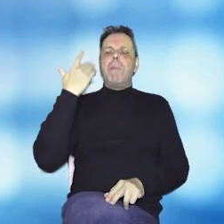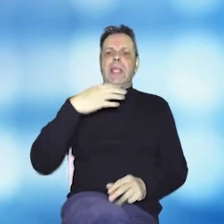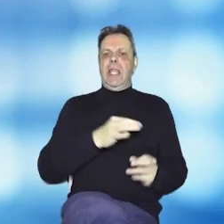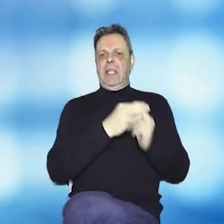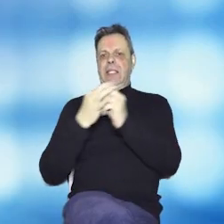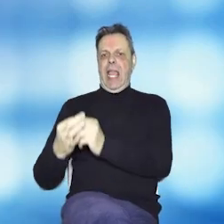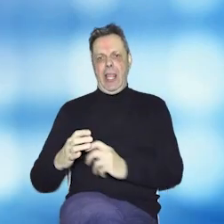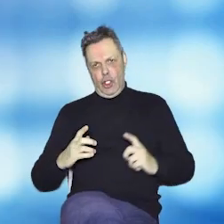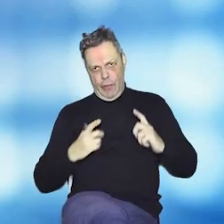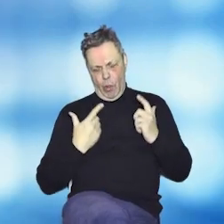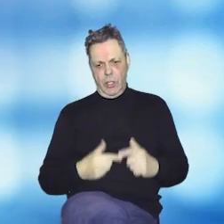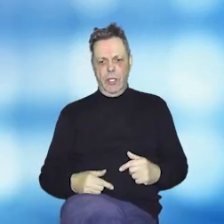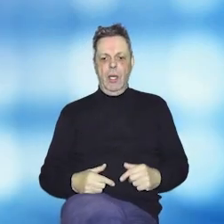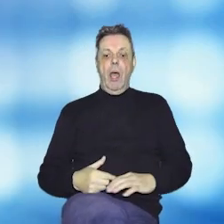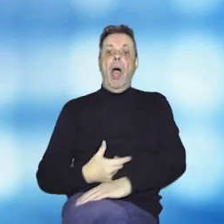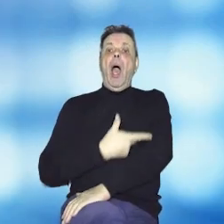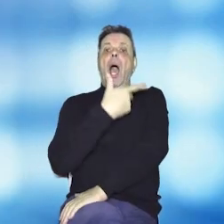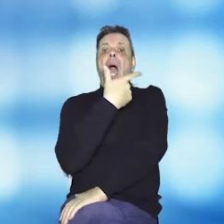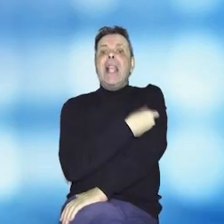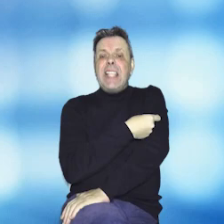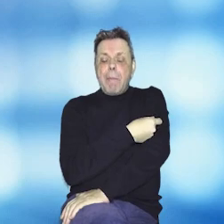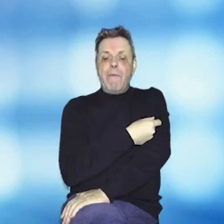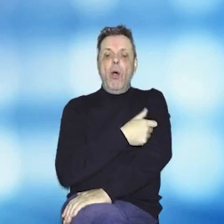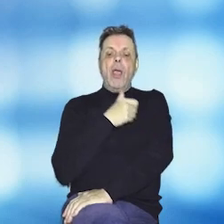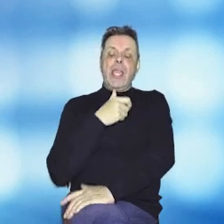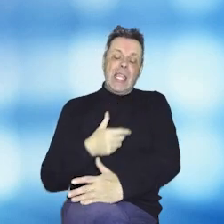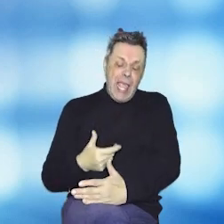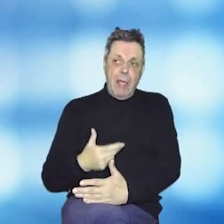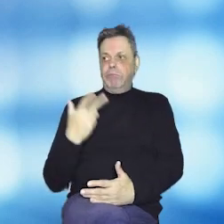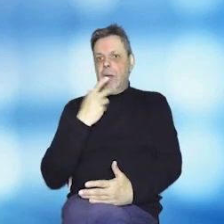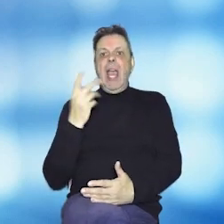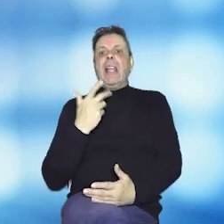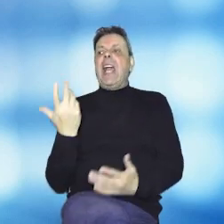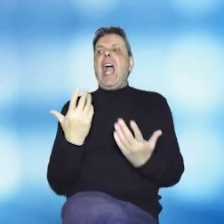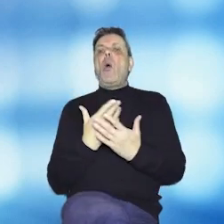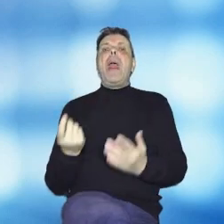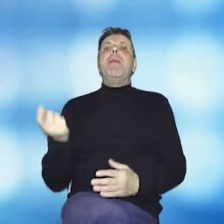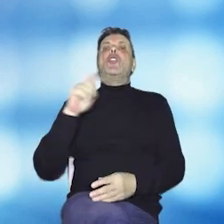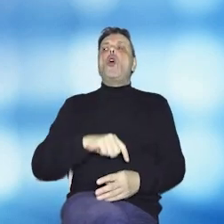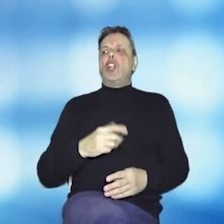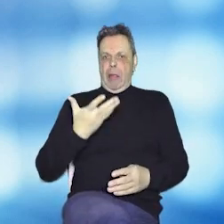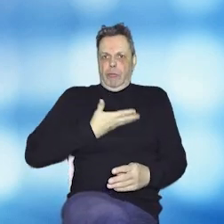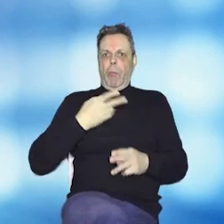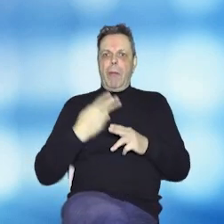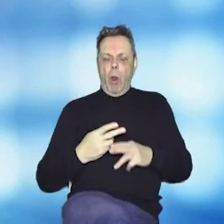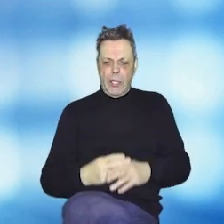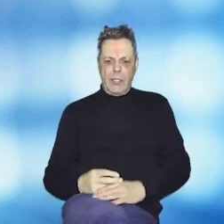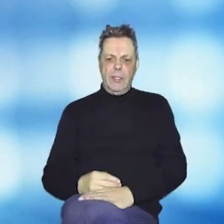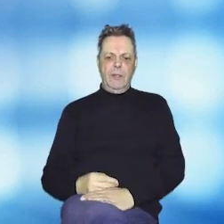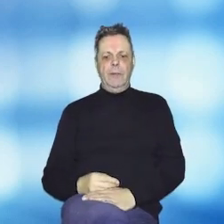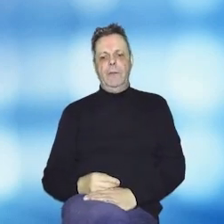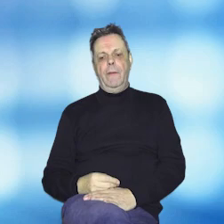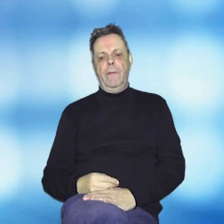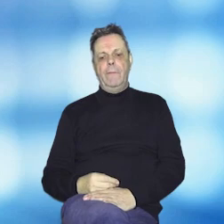cjeloživotno. Ali cjepivo ide sa svrhom da ne dođe do bolesti, jel da? Dakle, protiv